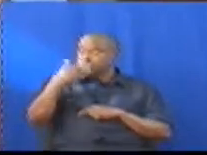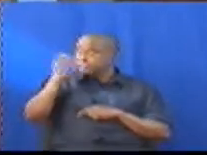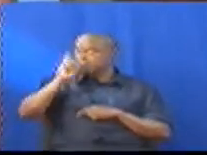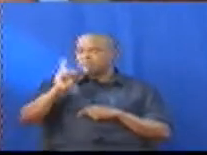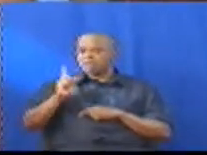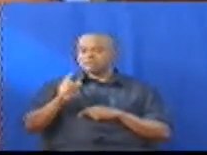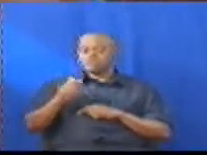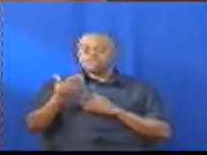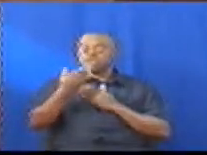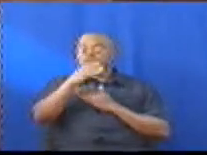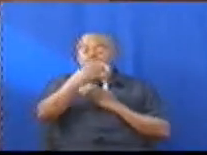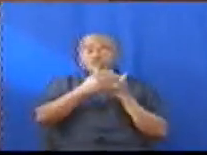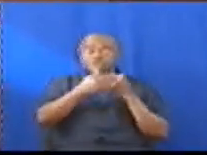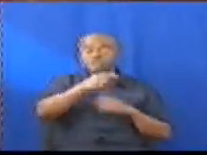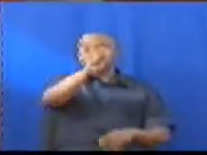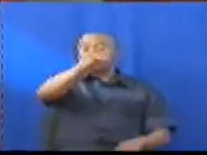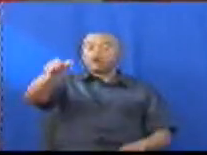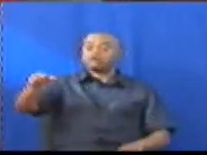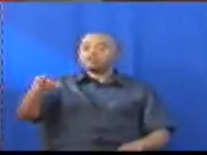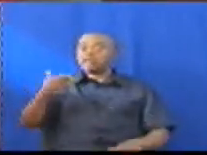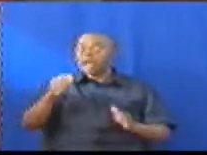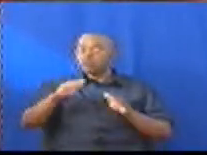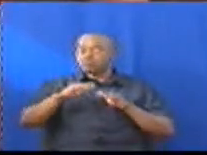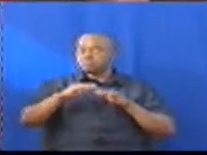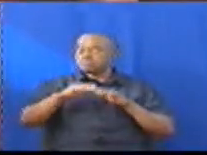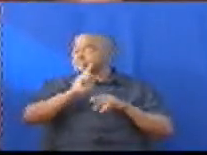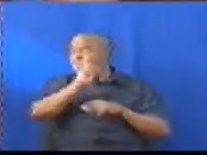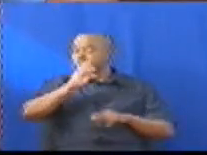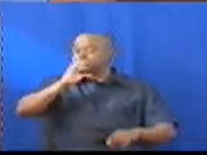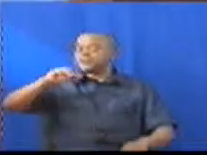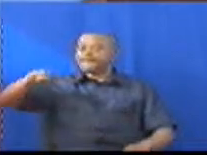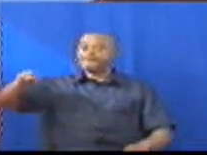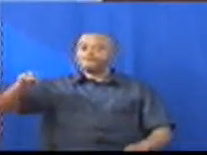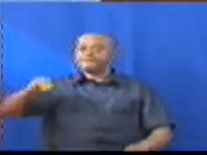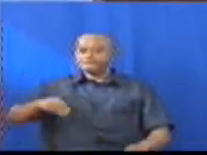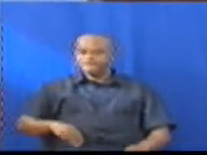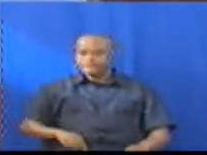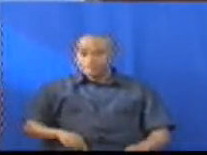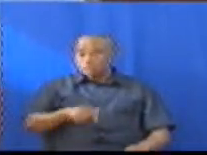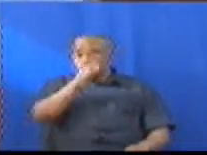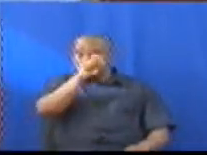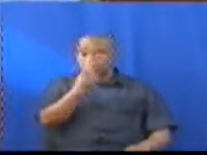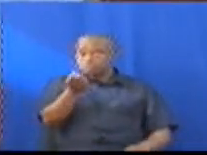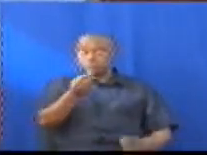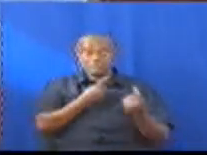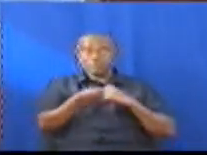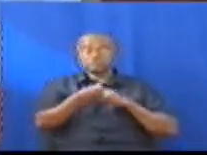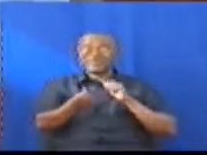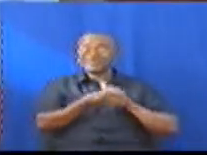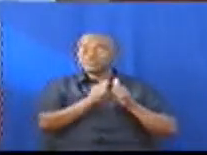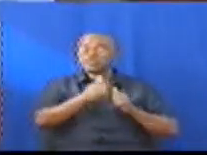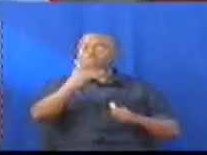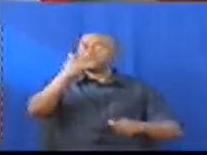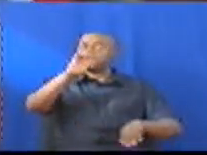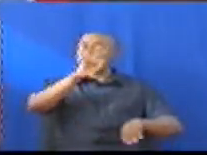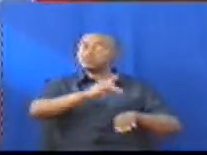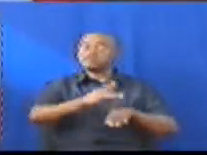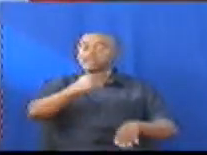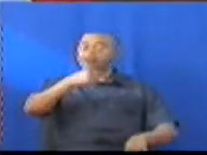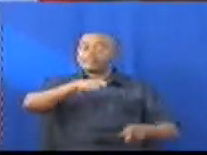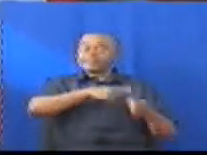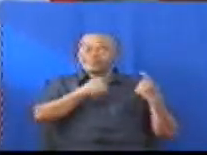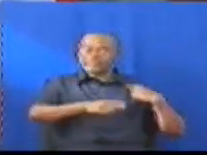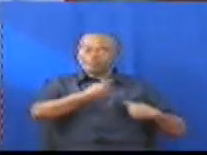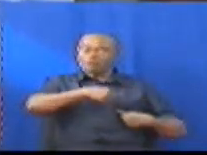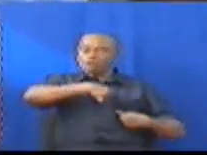serikali wala sio chama tawala. Msemaji aliyopita tu hapa amesema kitu kimeniumiza sana moyoni. Anasema sheria hii